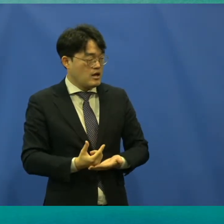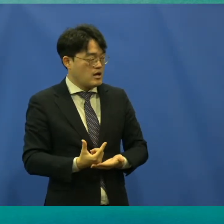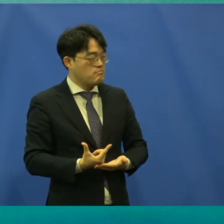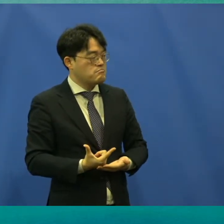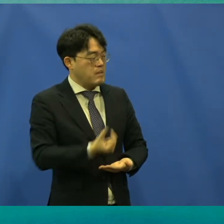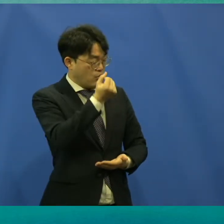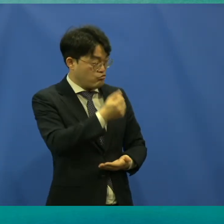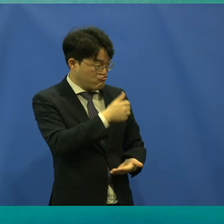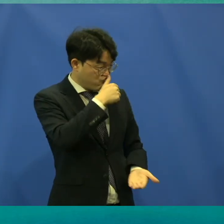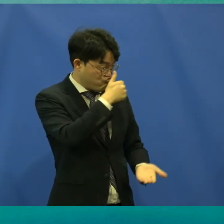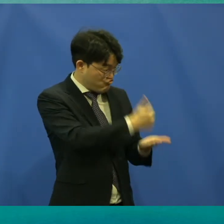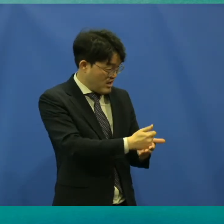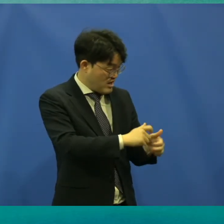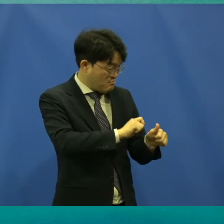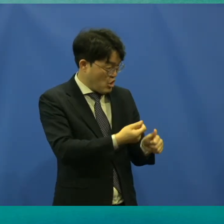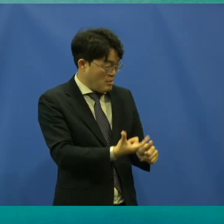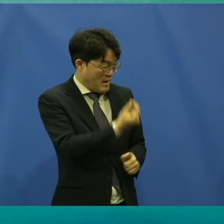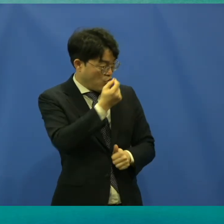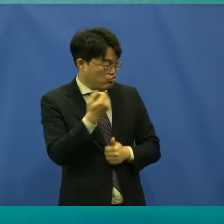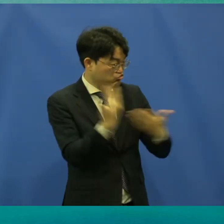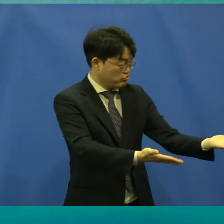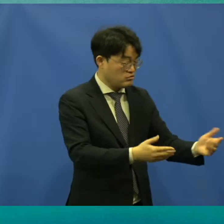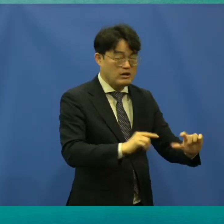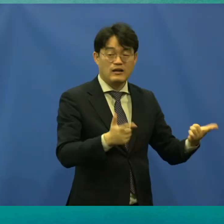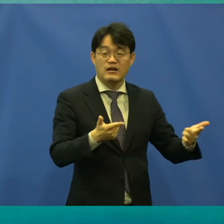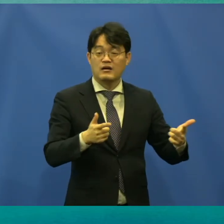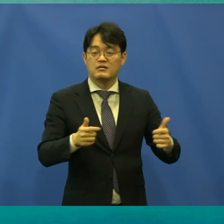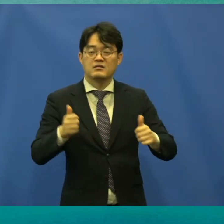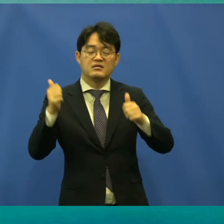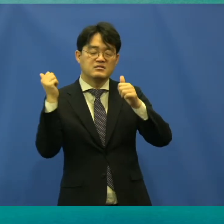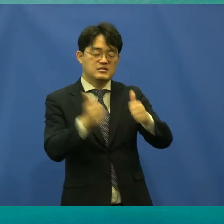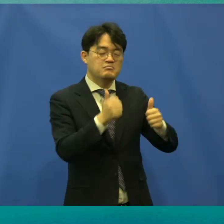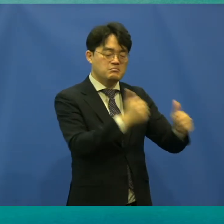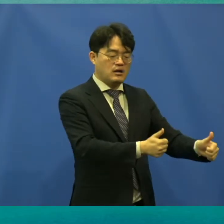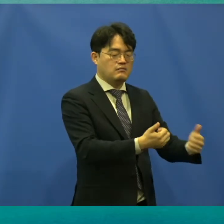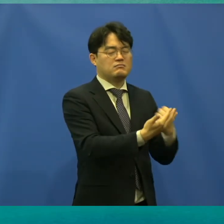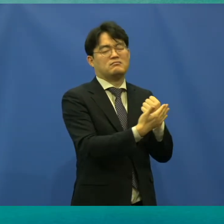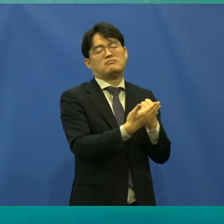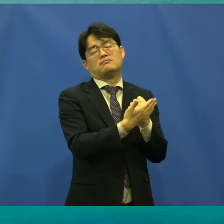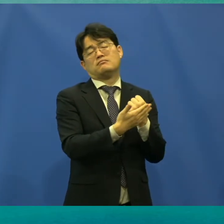하나님은 우리를 귀찮게 하시고 우리를 괴롭히시는 하나님이 아니십니다.